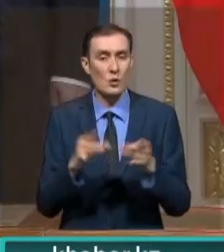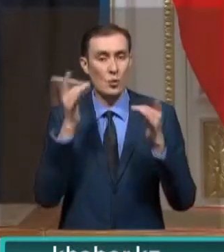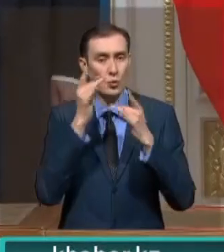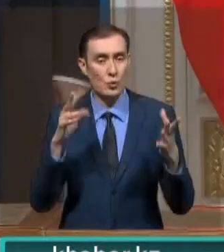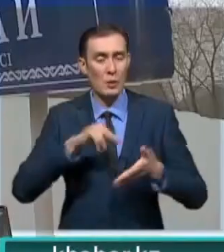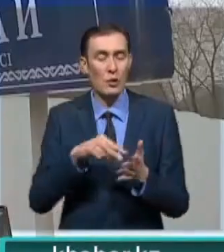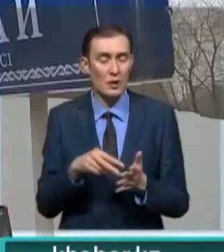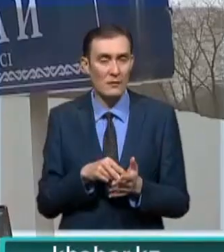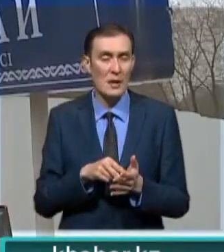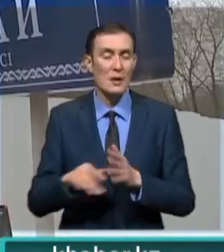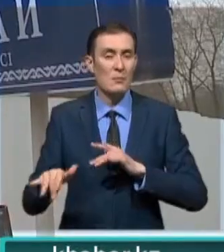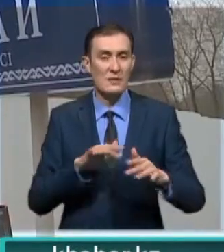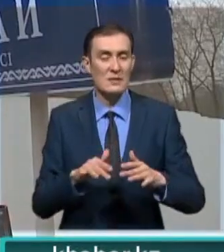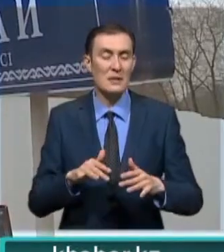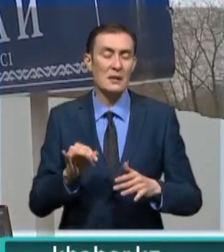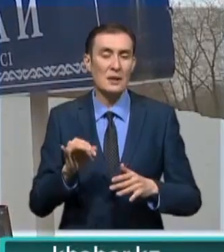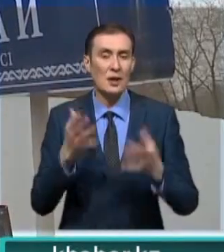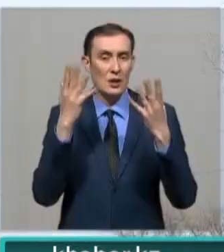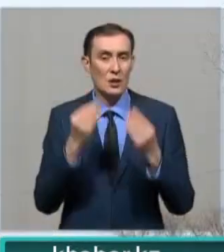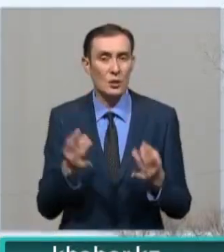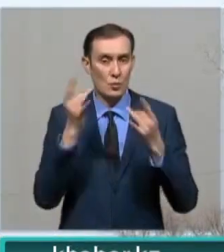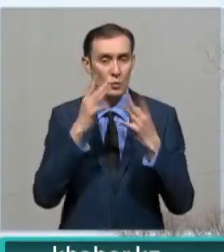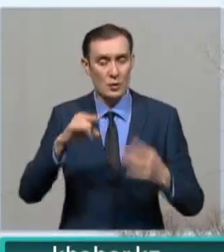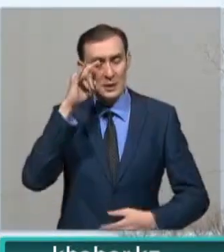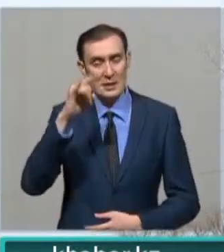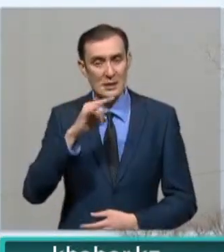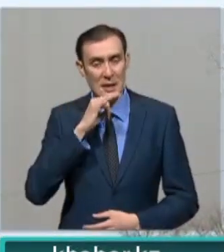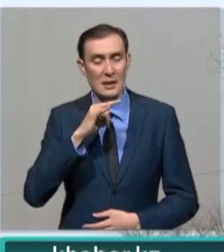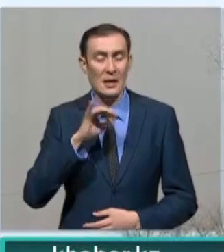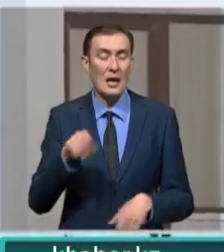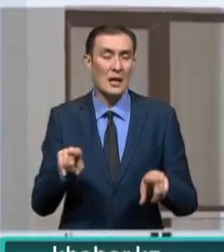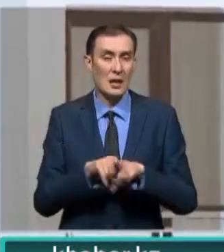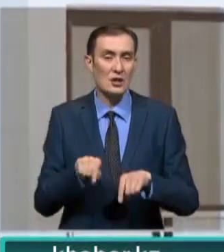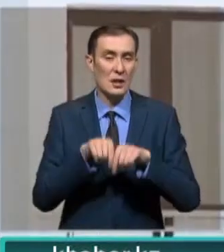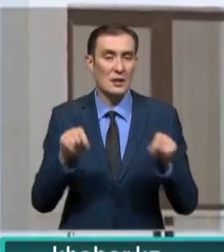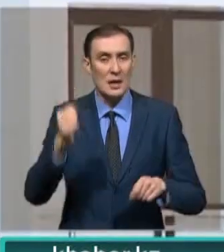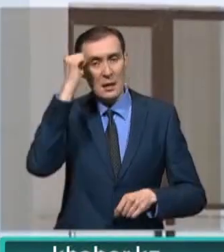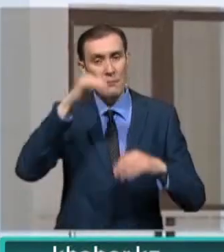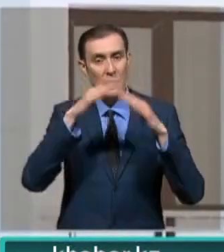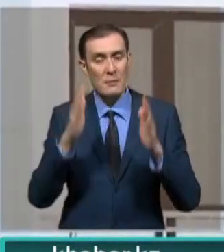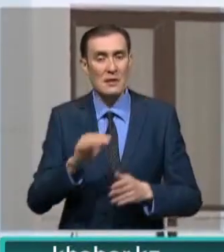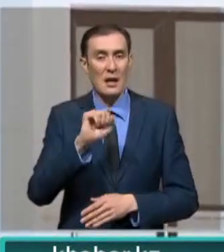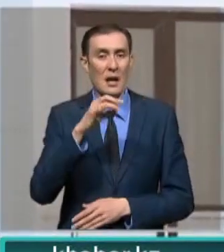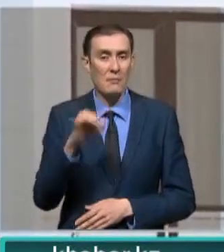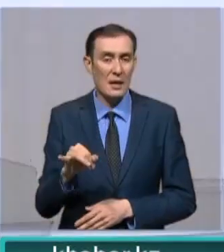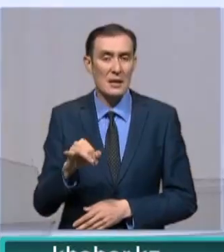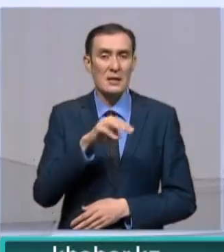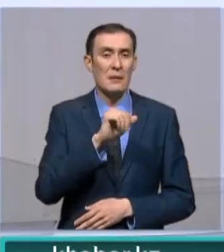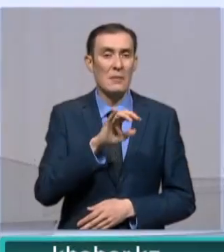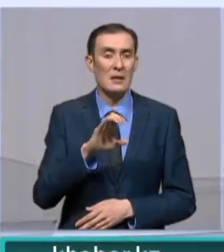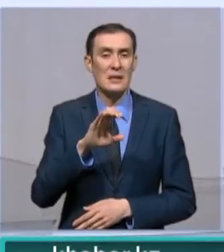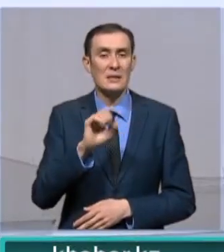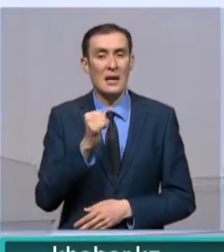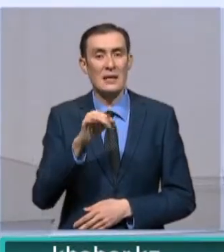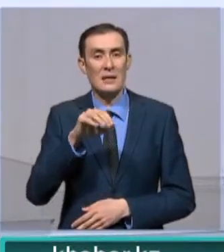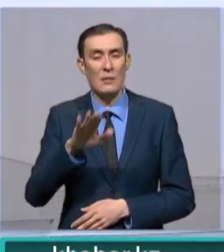культурных проектах. Решено провести перекрестные дни культуры Казахстана и Кыргызстана, а еще открыть памятники Абаю в Бишкеке, Манасу и Айтматову